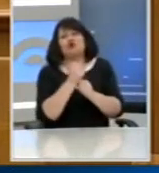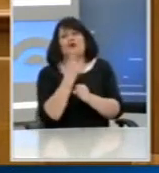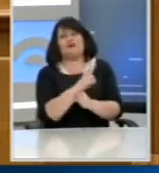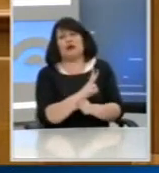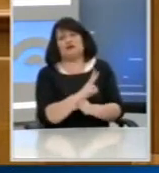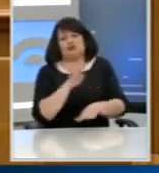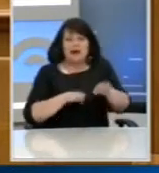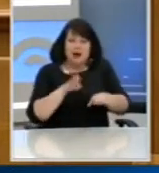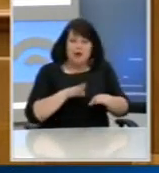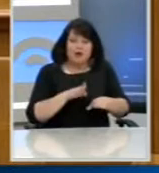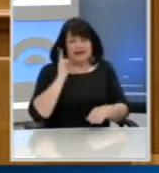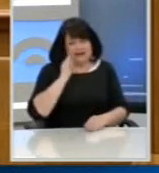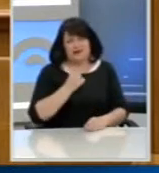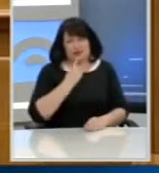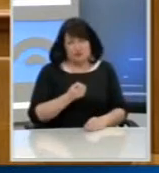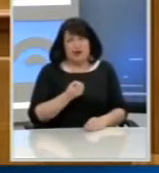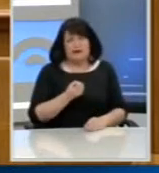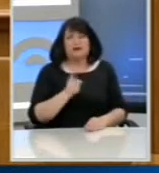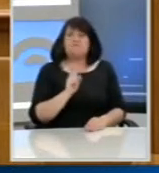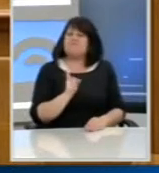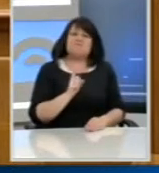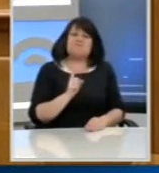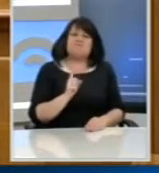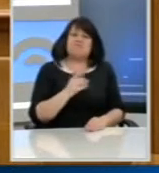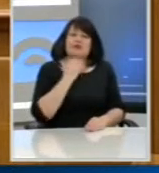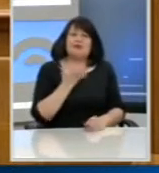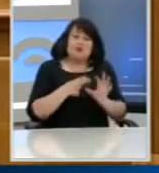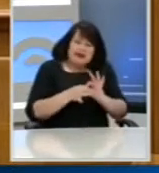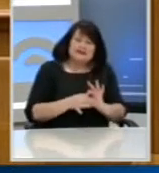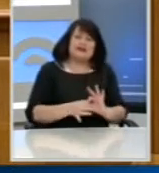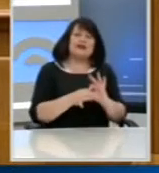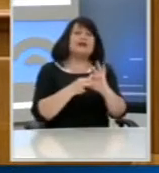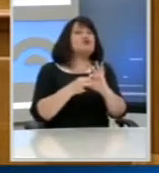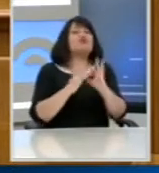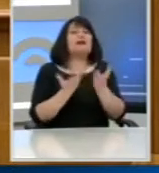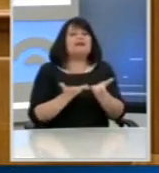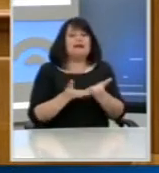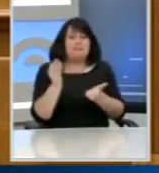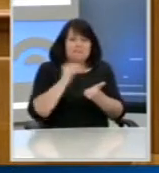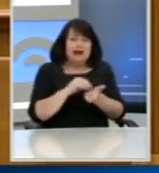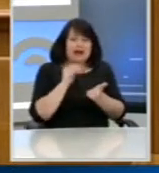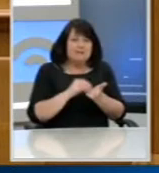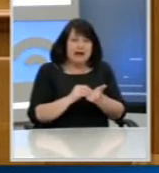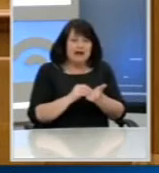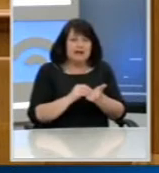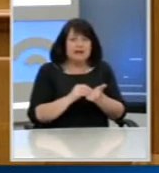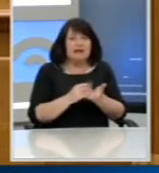ξέρετε κάτι, κυρίες και κύριοι συνάδελφοι, δεν πρόκειται να συνεχίσει το φαινόμενο να επαναφέρουμε από στράτους